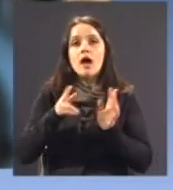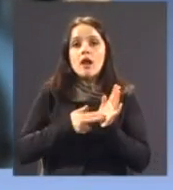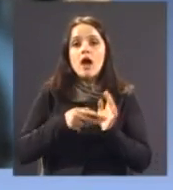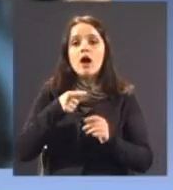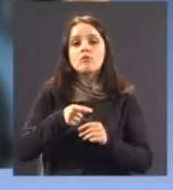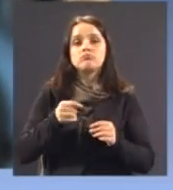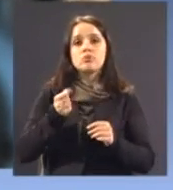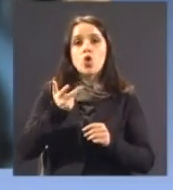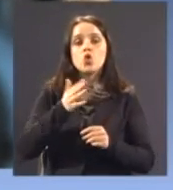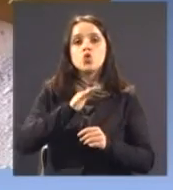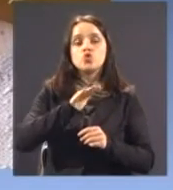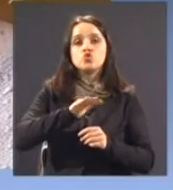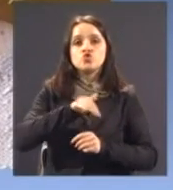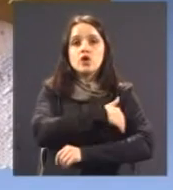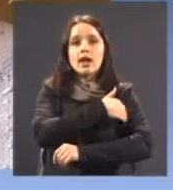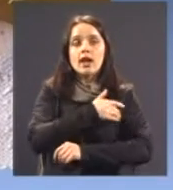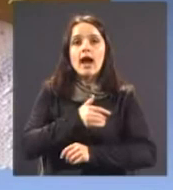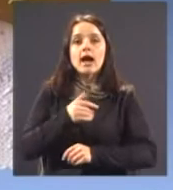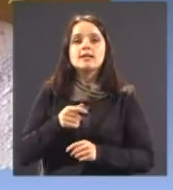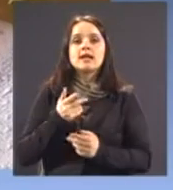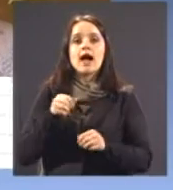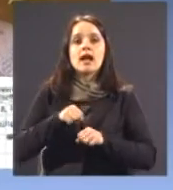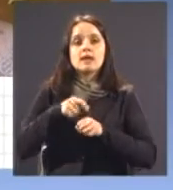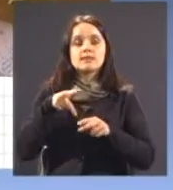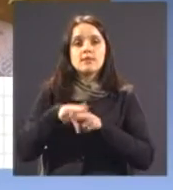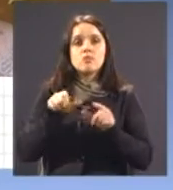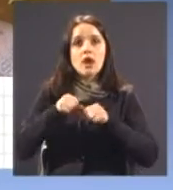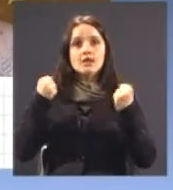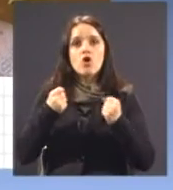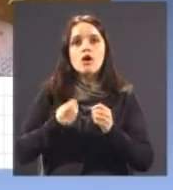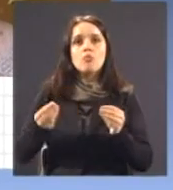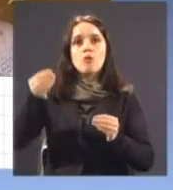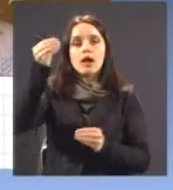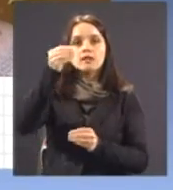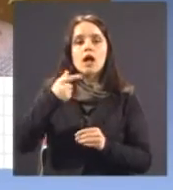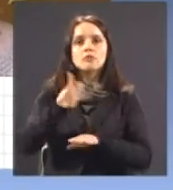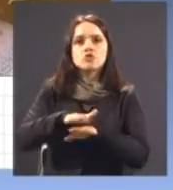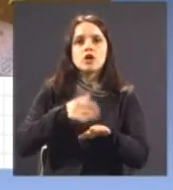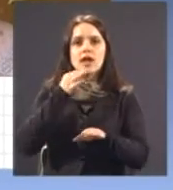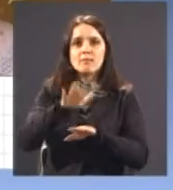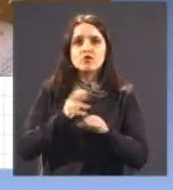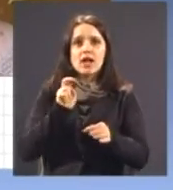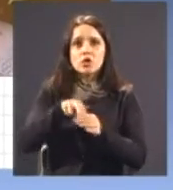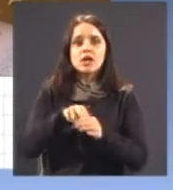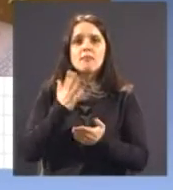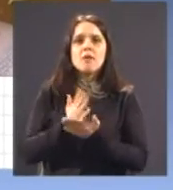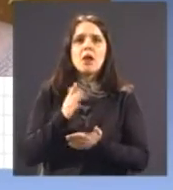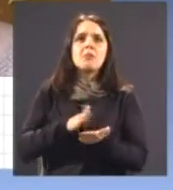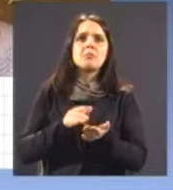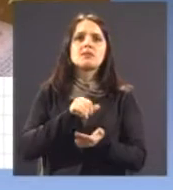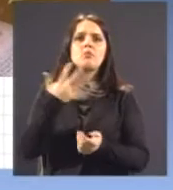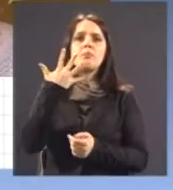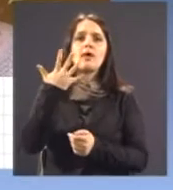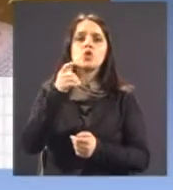Na početku, na primjer, smo imali, kad je krenula inkluzija u školi, na primjer, 5 učenika na cijelom nivou,